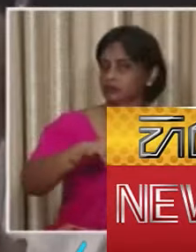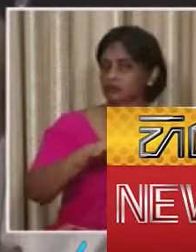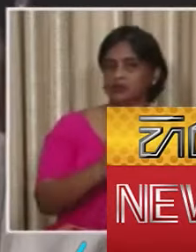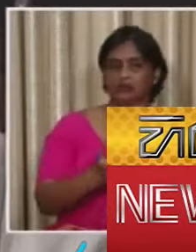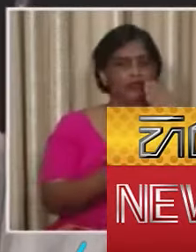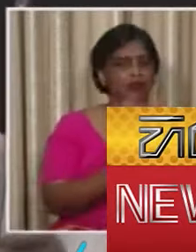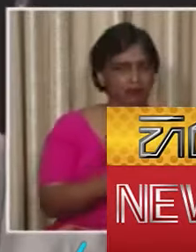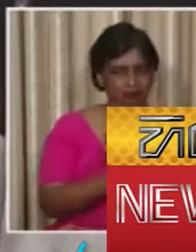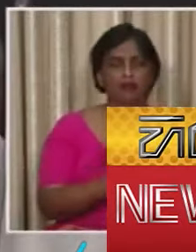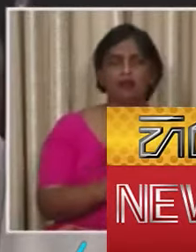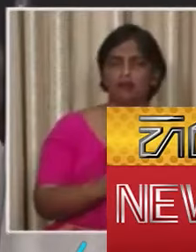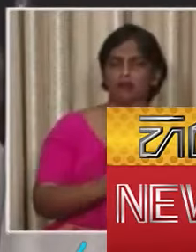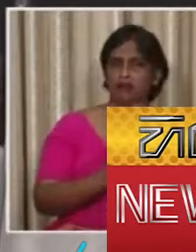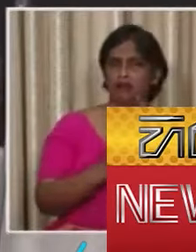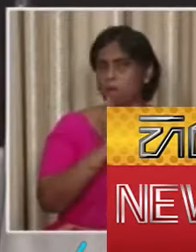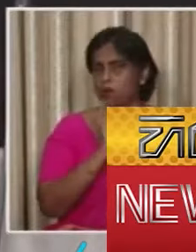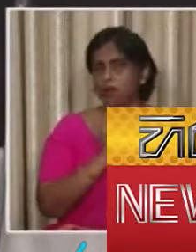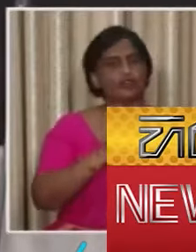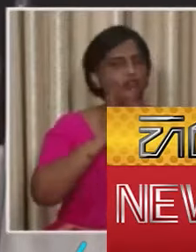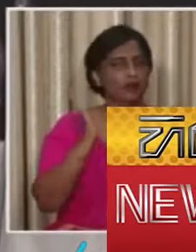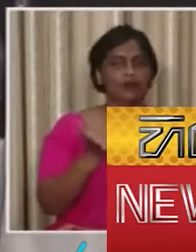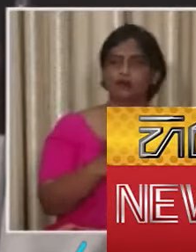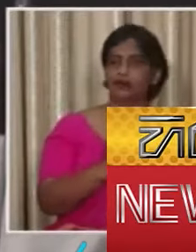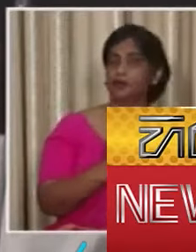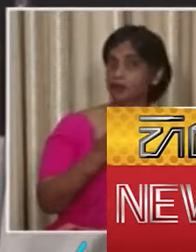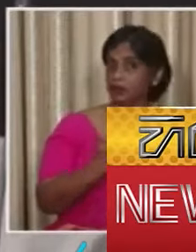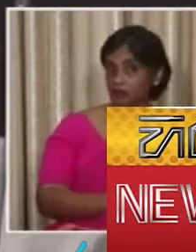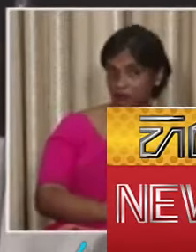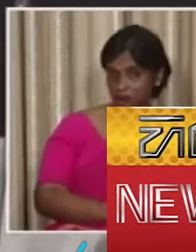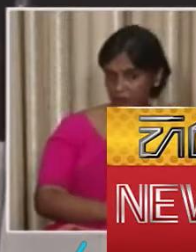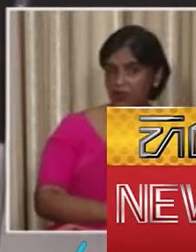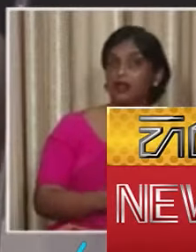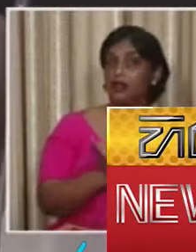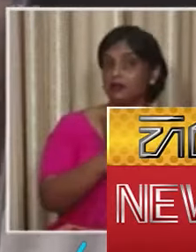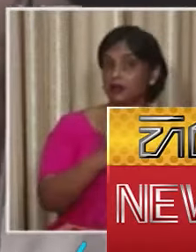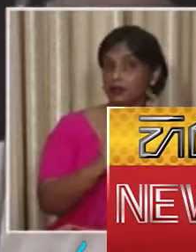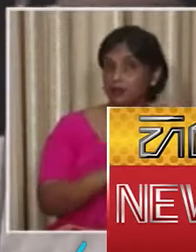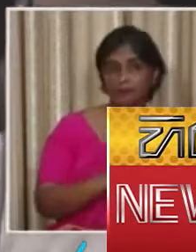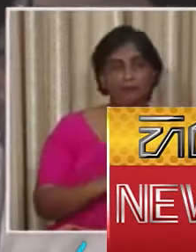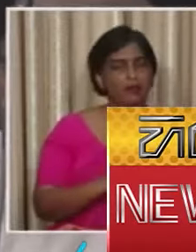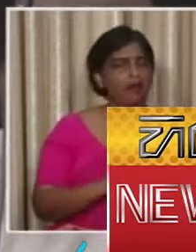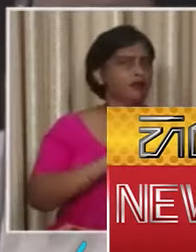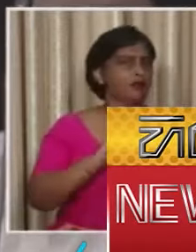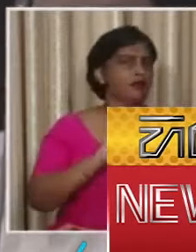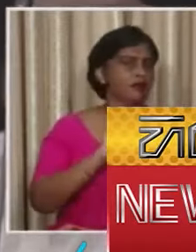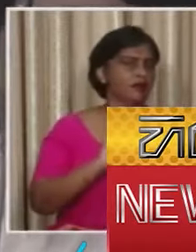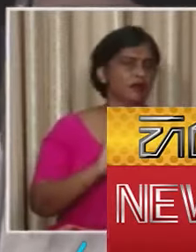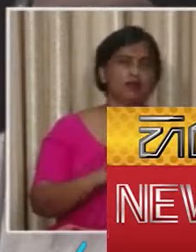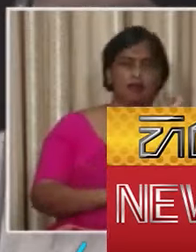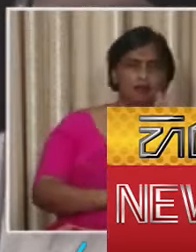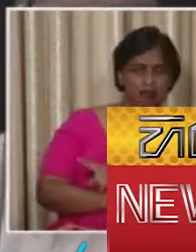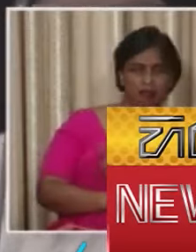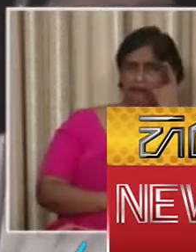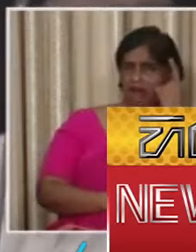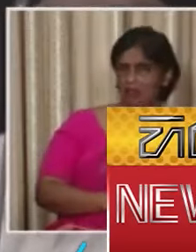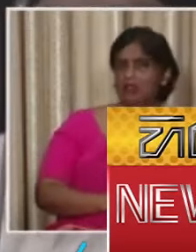අතරමඟ නැවතුණත් ව්‍යාකෘති ගණනාවක් යලිත් ආරම්භ කරන්නට හැකි වෙනවා. ණය ගෙවීමට නොහැකි රටක් ලෙස නම් කෙරෙනු